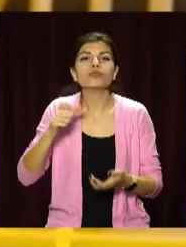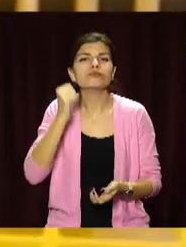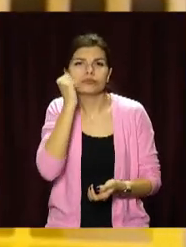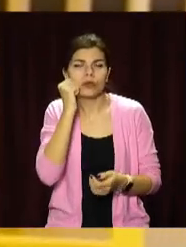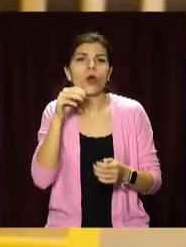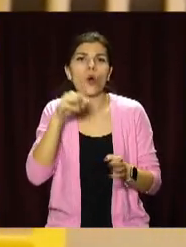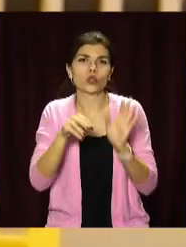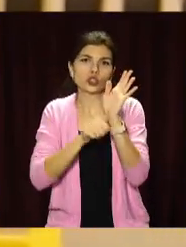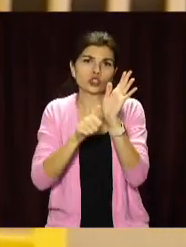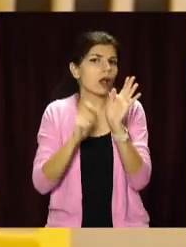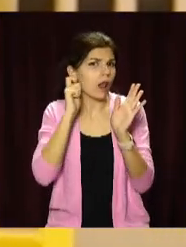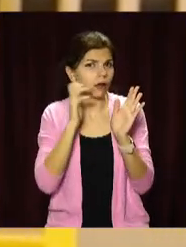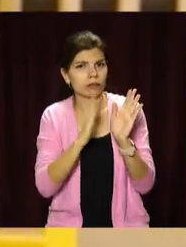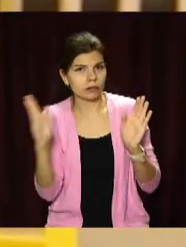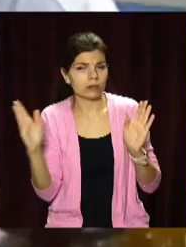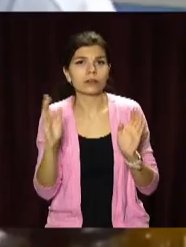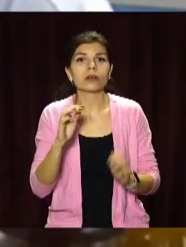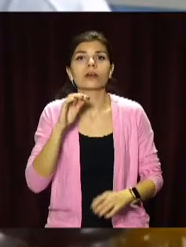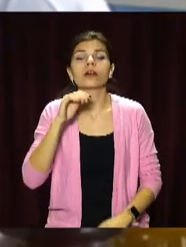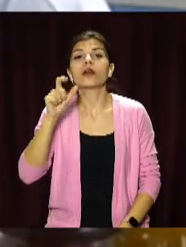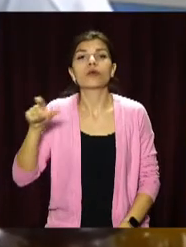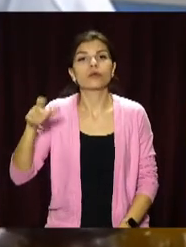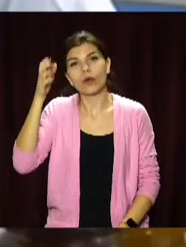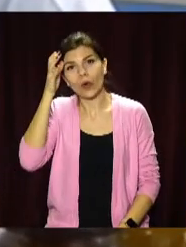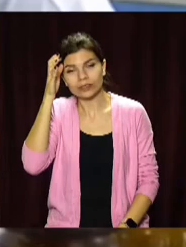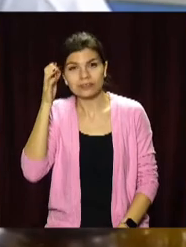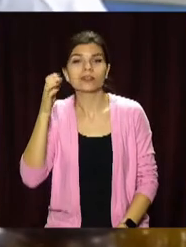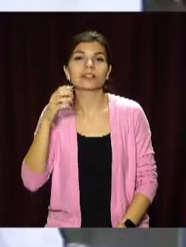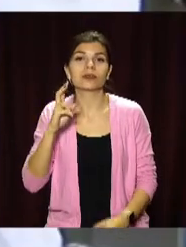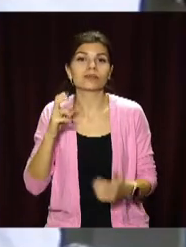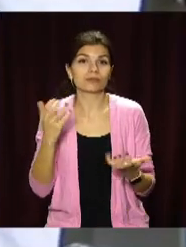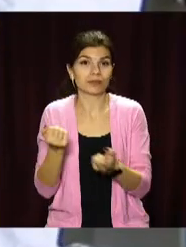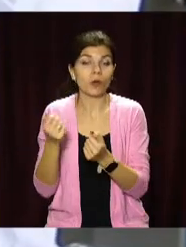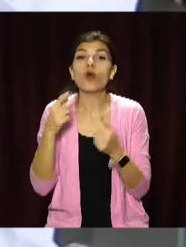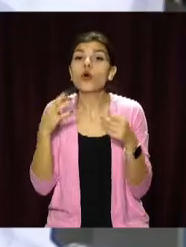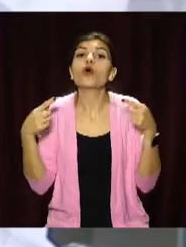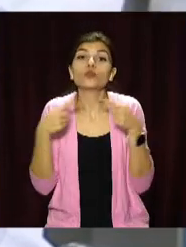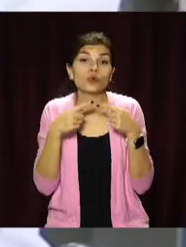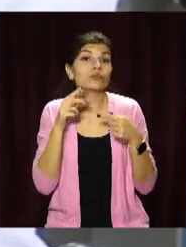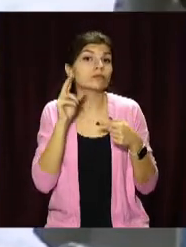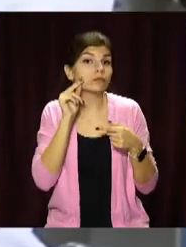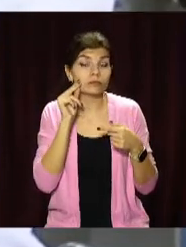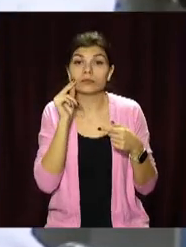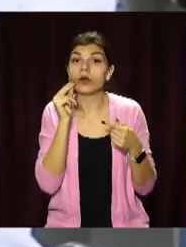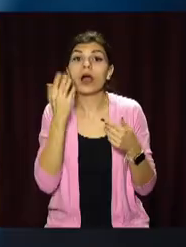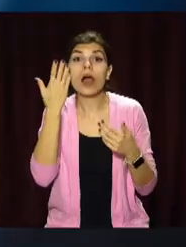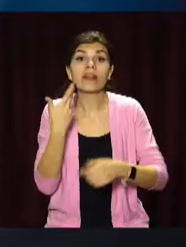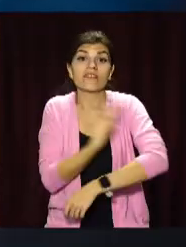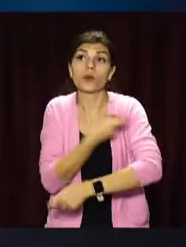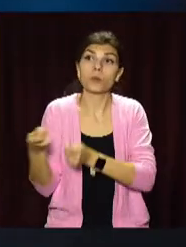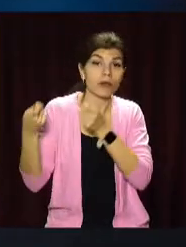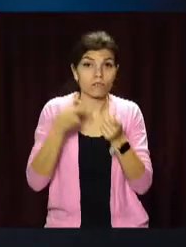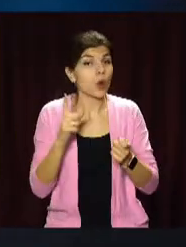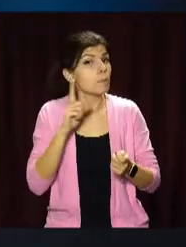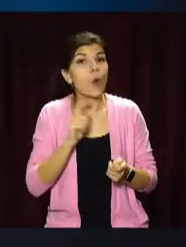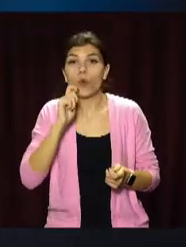від 60 років, освітяни, рятувальники, правоохоронці. Однак точної дати надходження антикоронавірусної вакцини в Україну